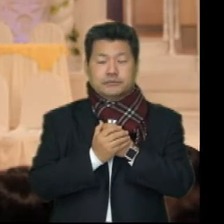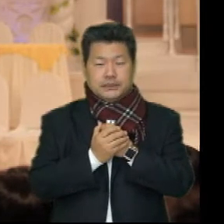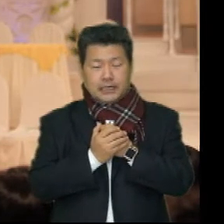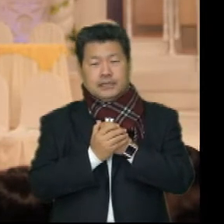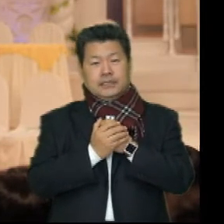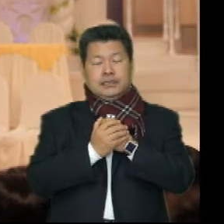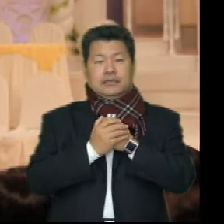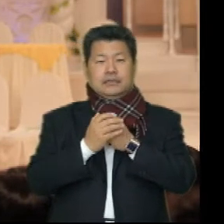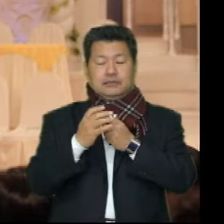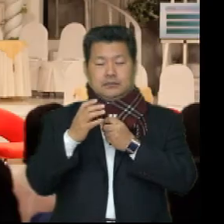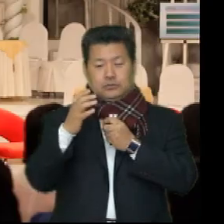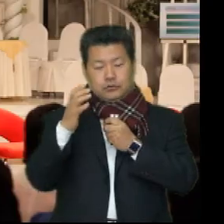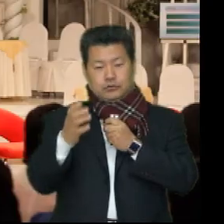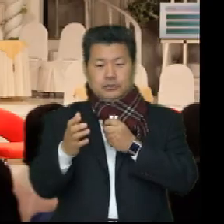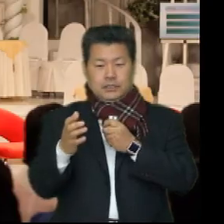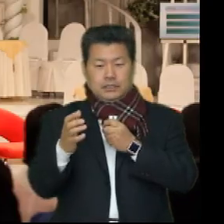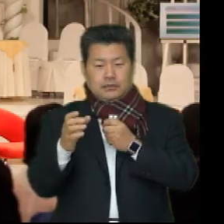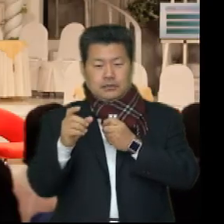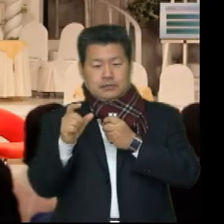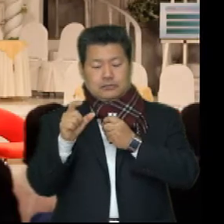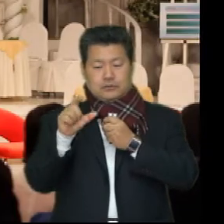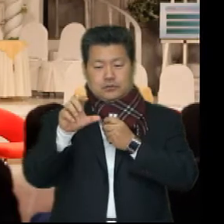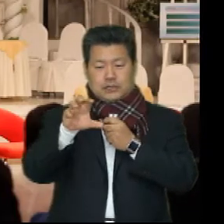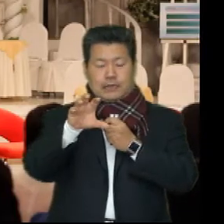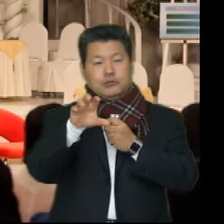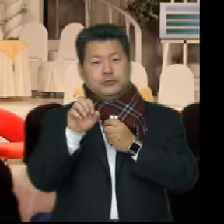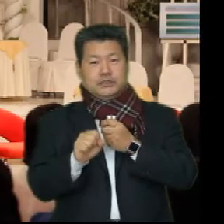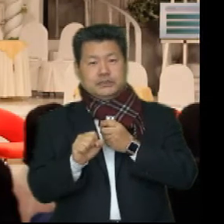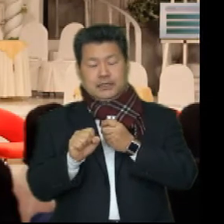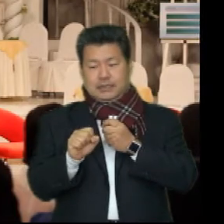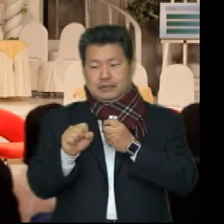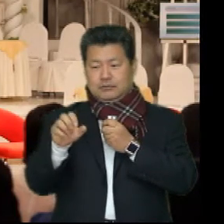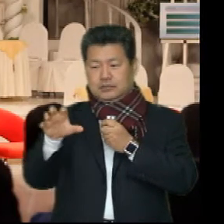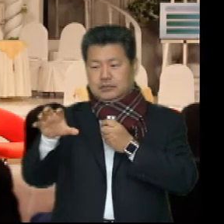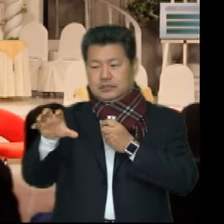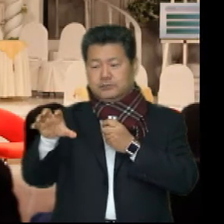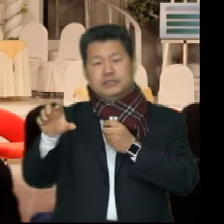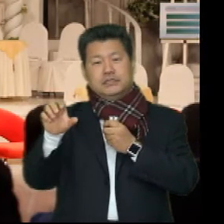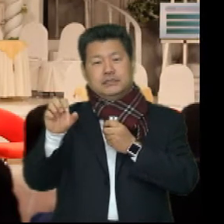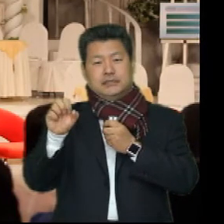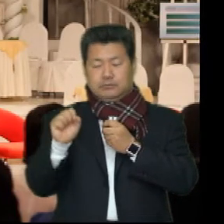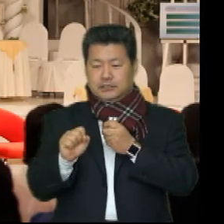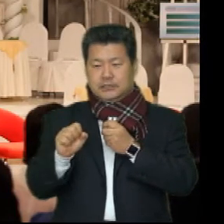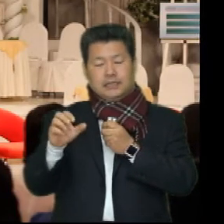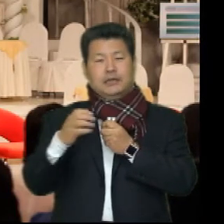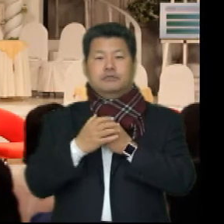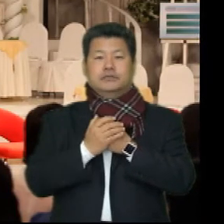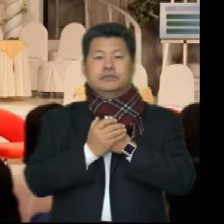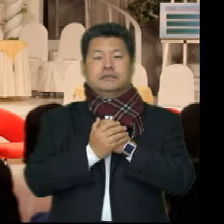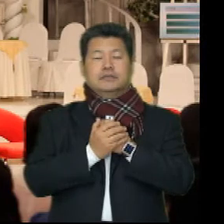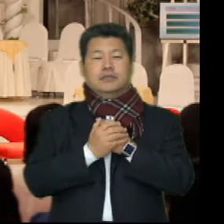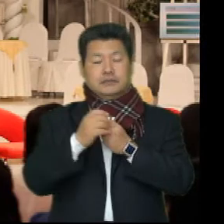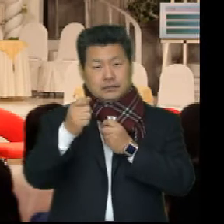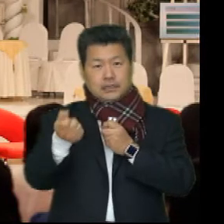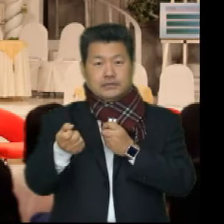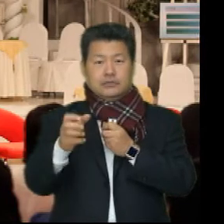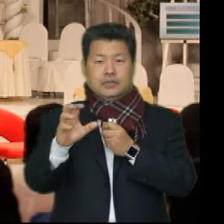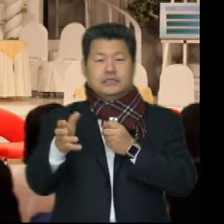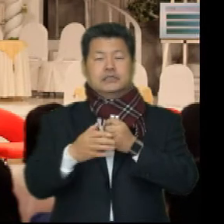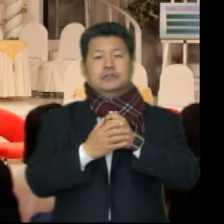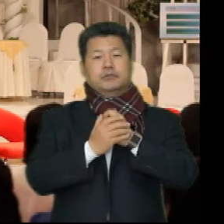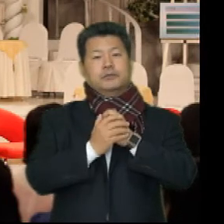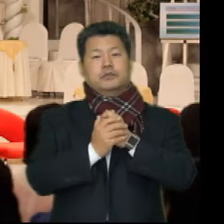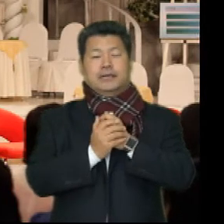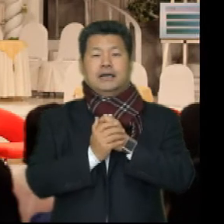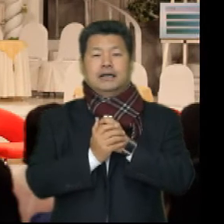봉지를 드렸습니다. 그리고 요걸 이렇게 나물 무치는데 뭐 김치 담는데 한번